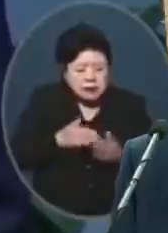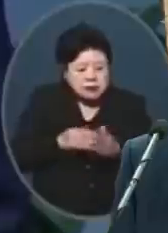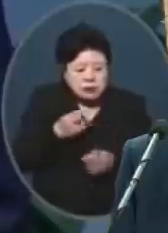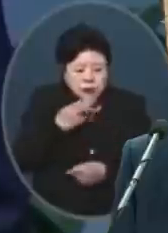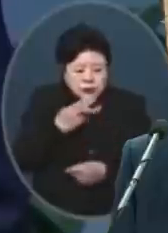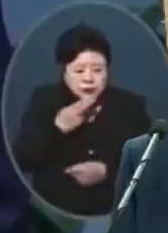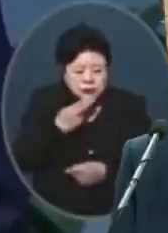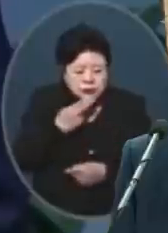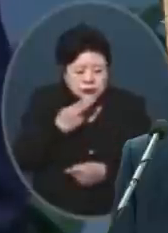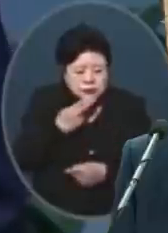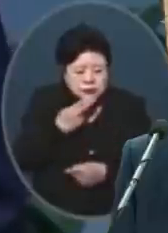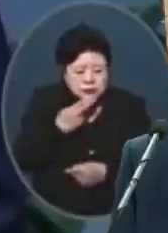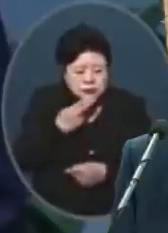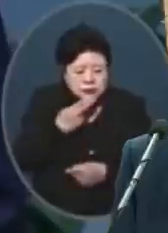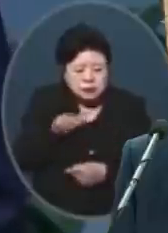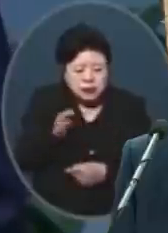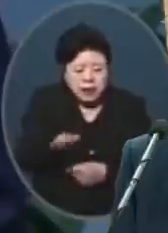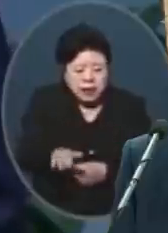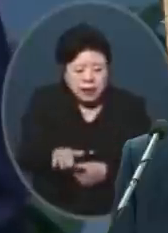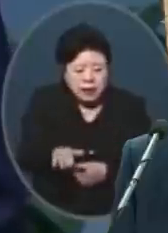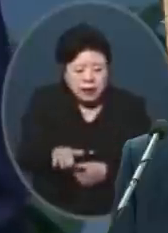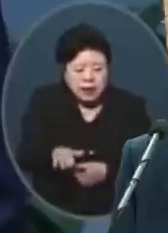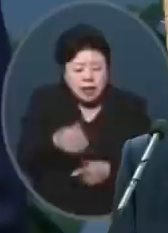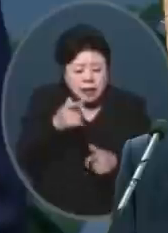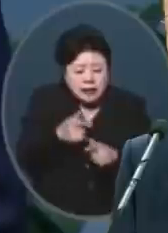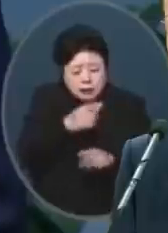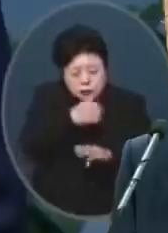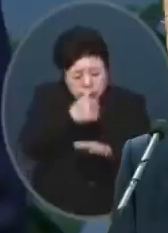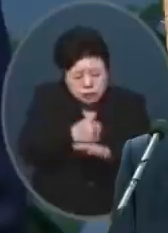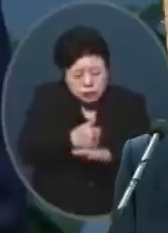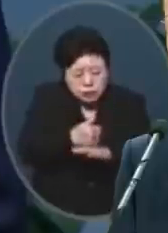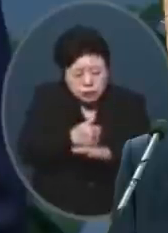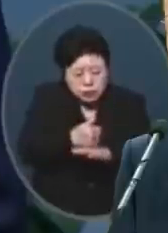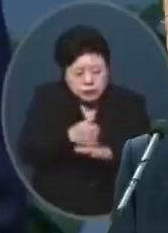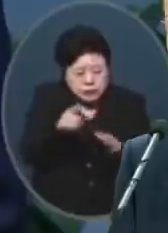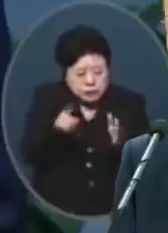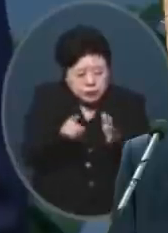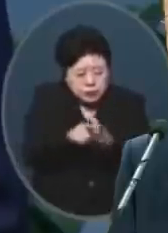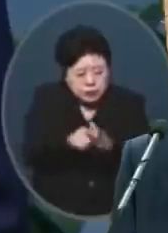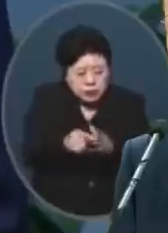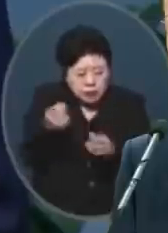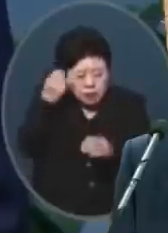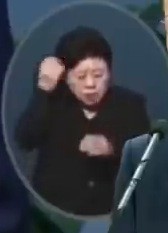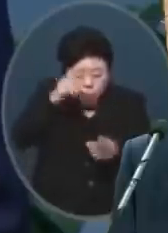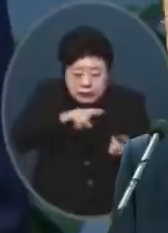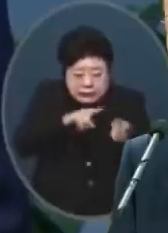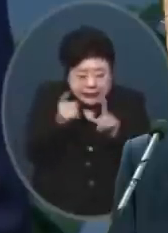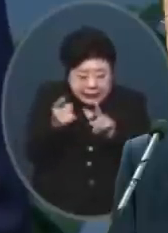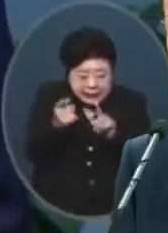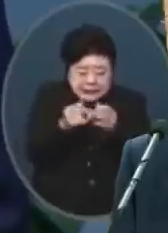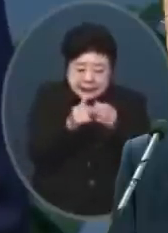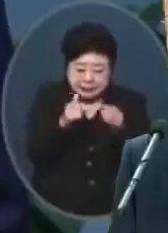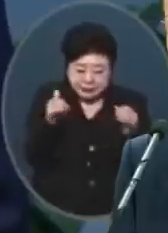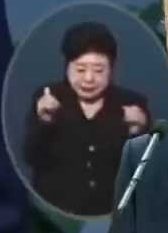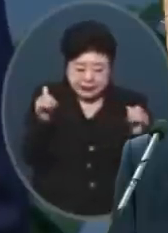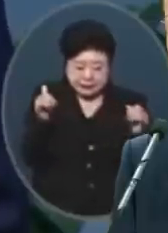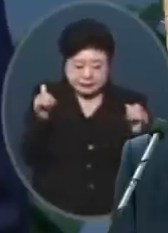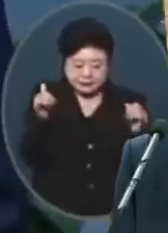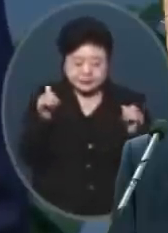끝이 없습니다 그러나 예수 그리스도를 믿은 여러분은 영원히 살아있는 사람이겠습니까